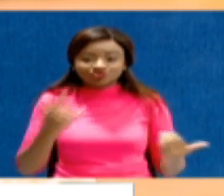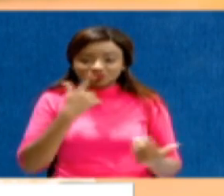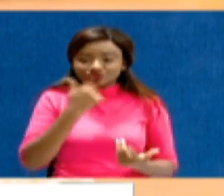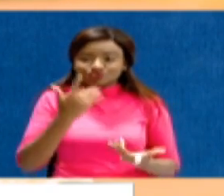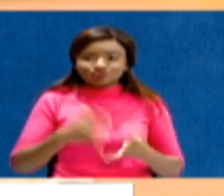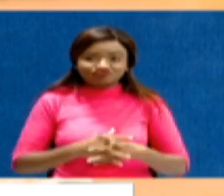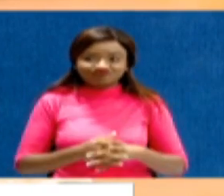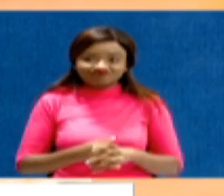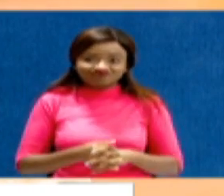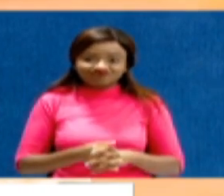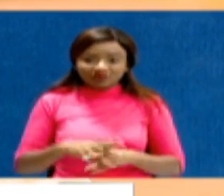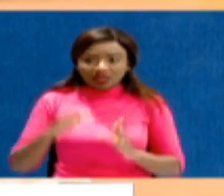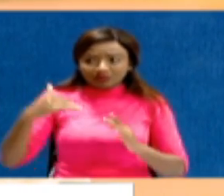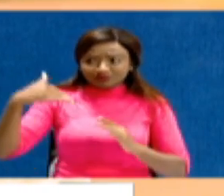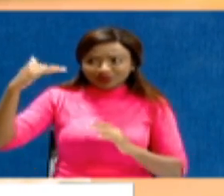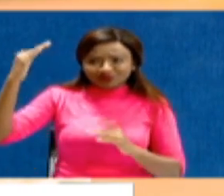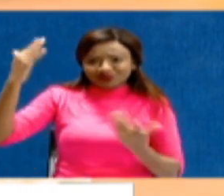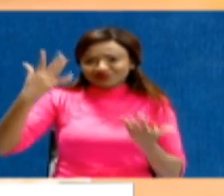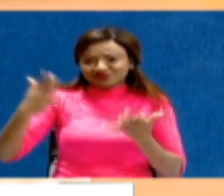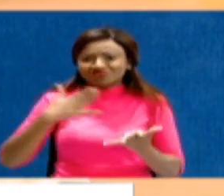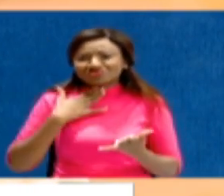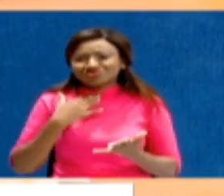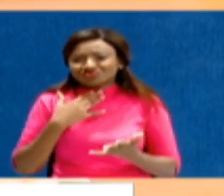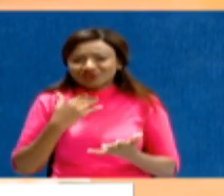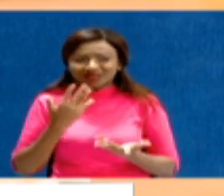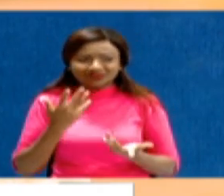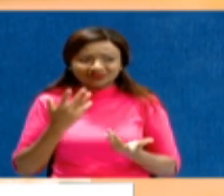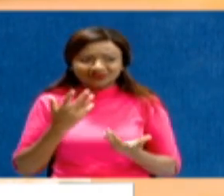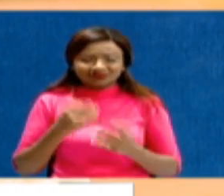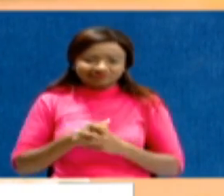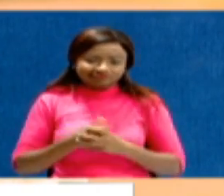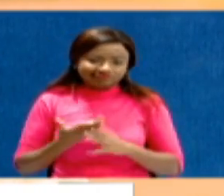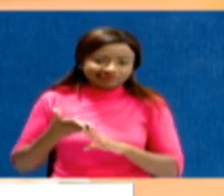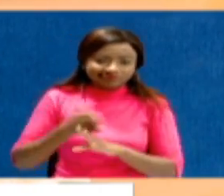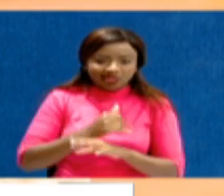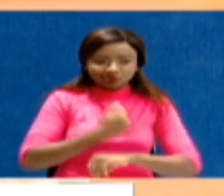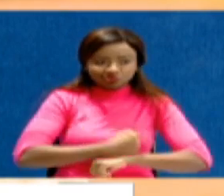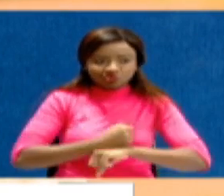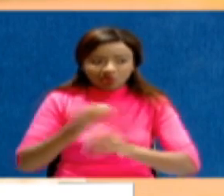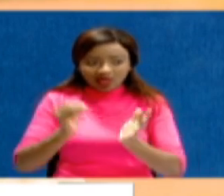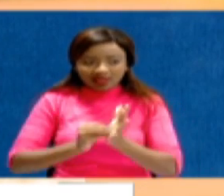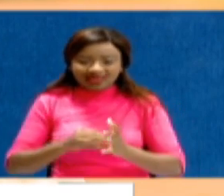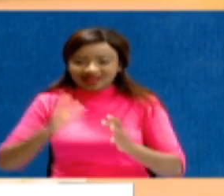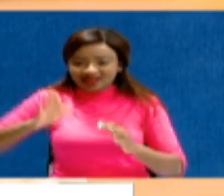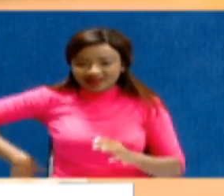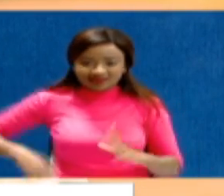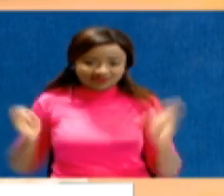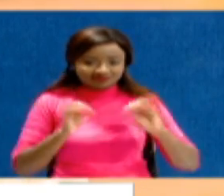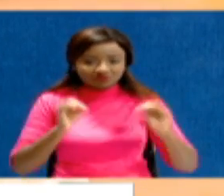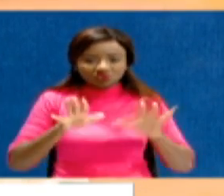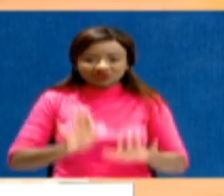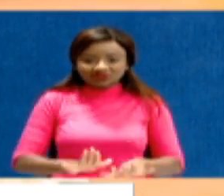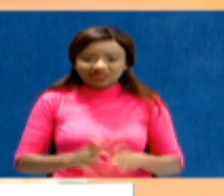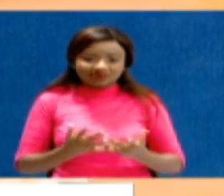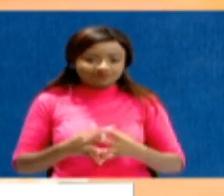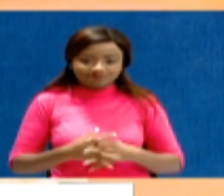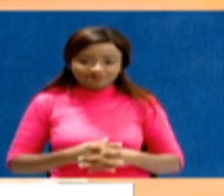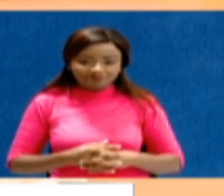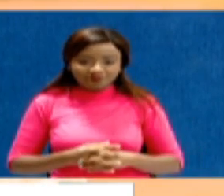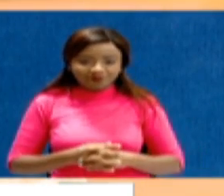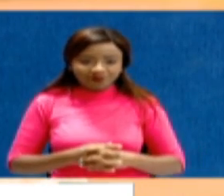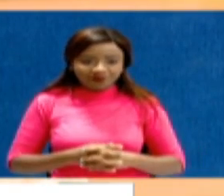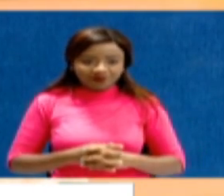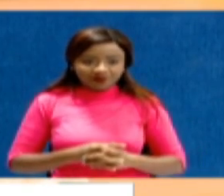not wish later to join school again when they have stayed for a long time out. Girls are likely to